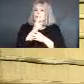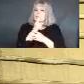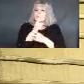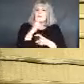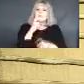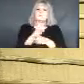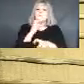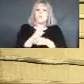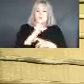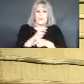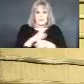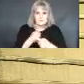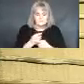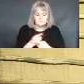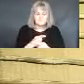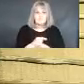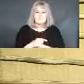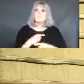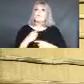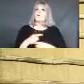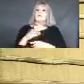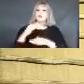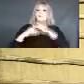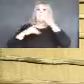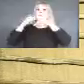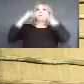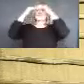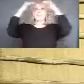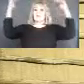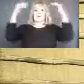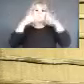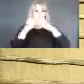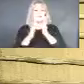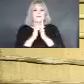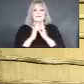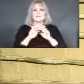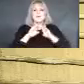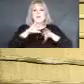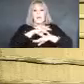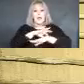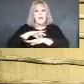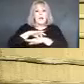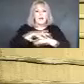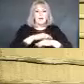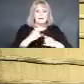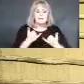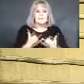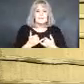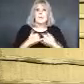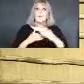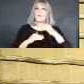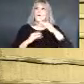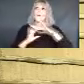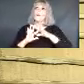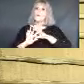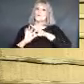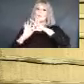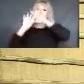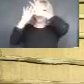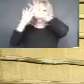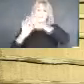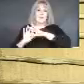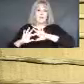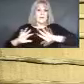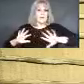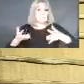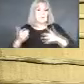Heilige Gees, hemel en aarde, connect hier, nie hier by die tempel, met hierdie leiers nie, hier by die apostels, en by